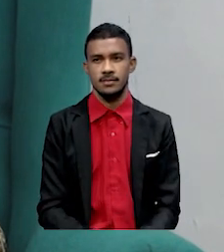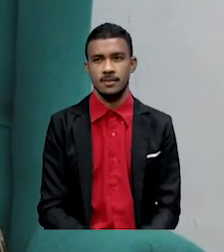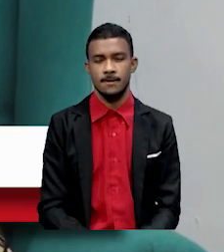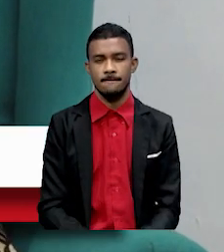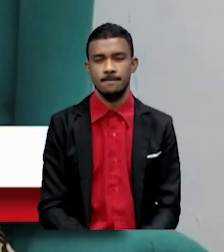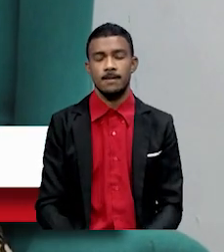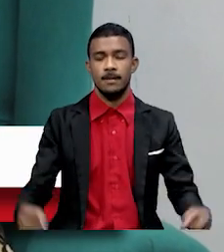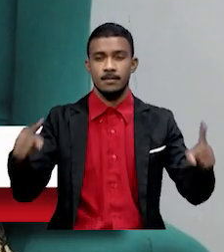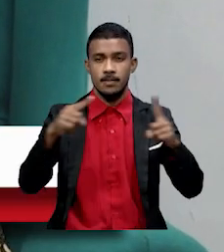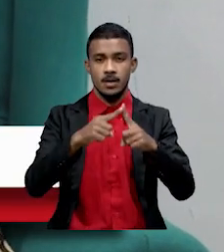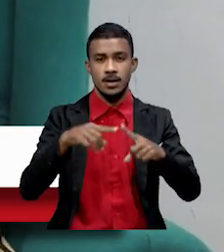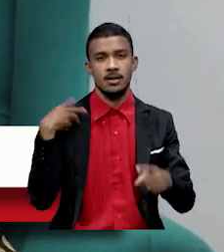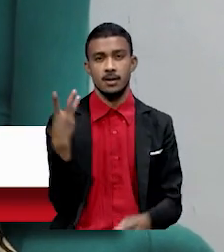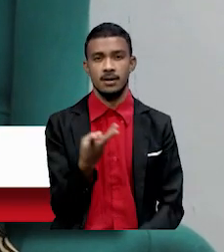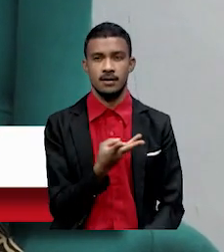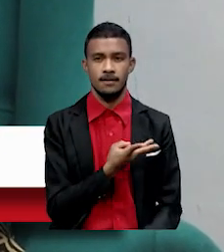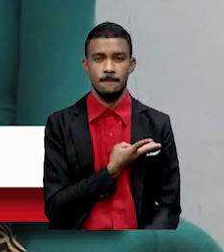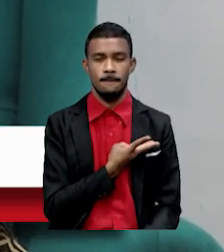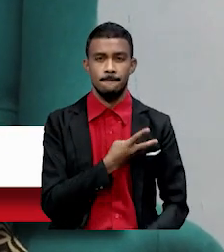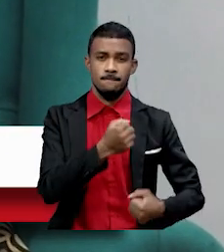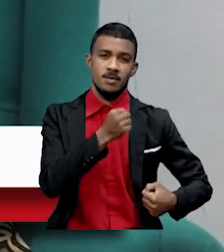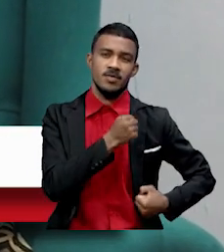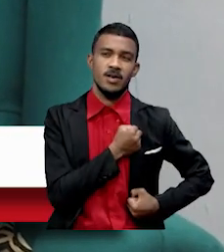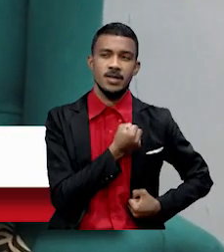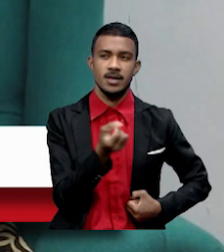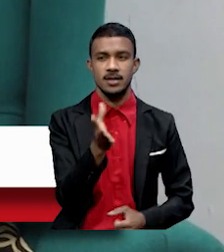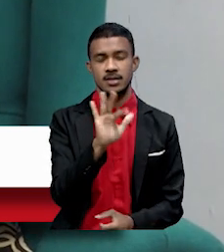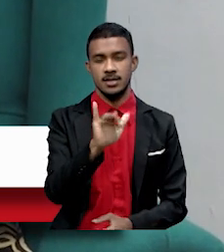congratula ba Itania Valentil Sira